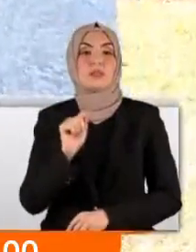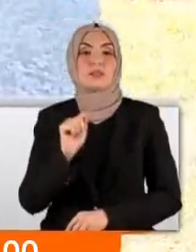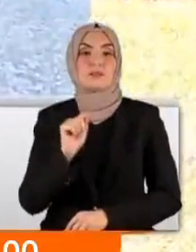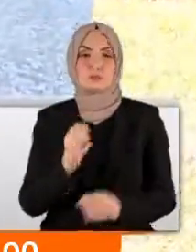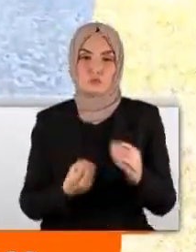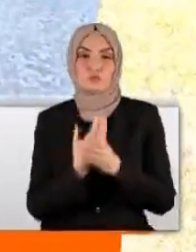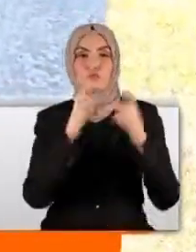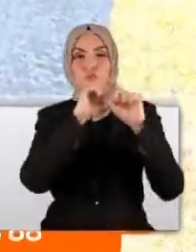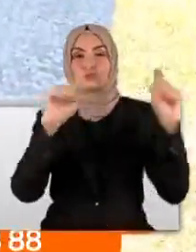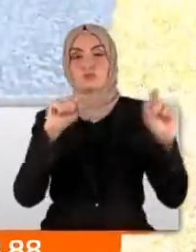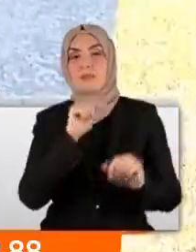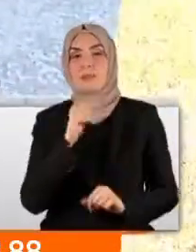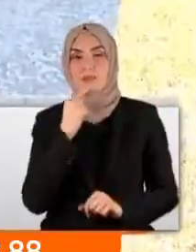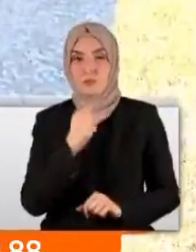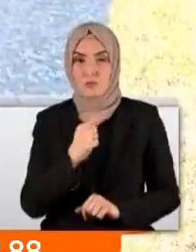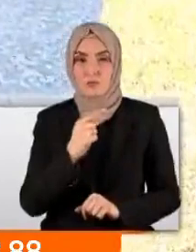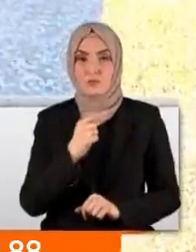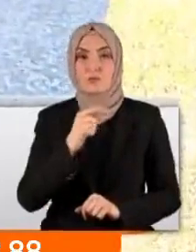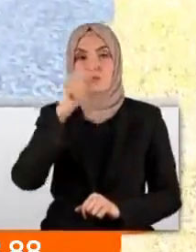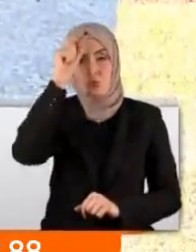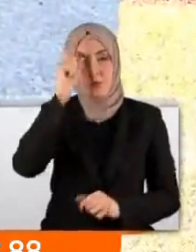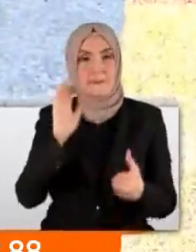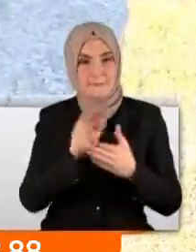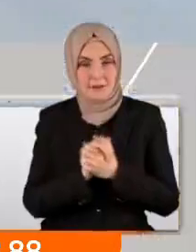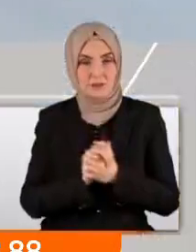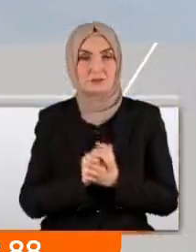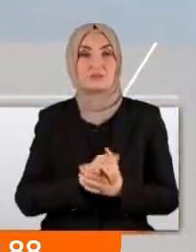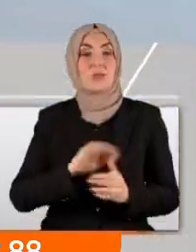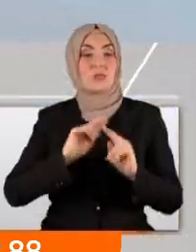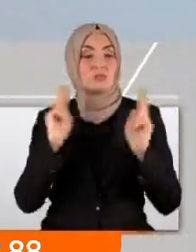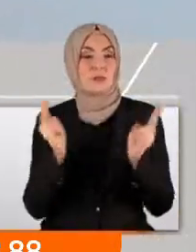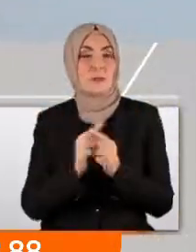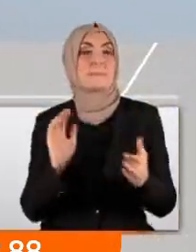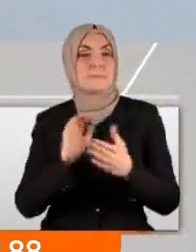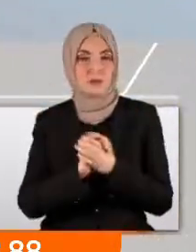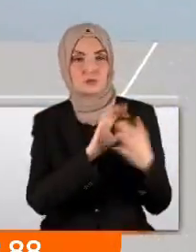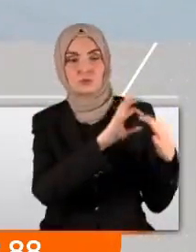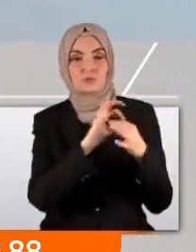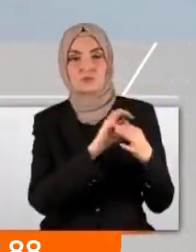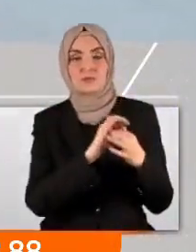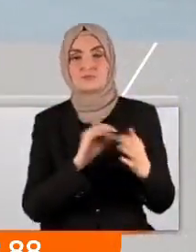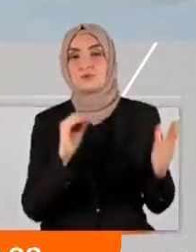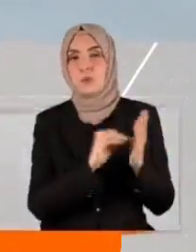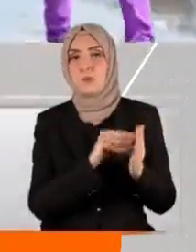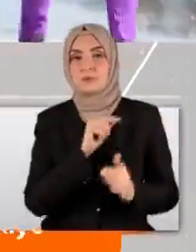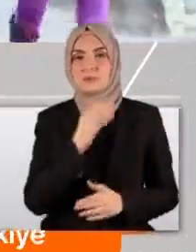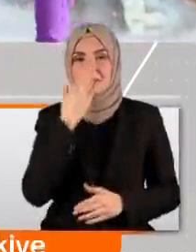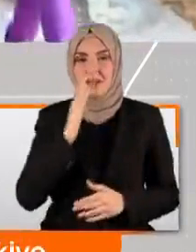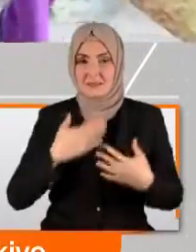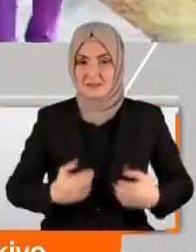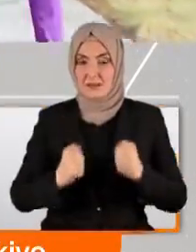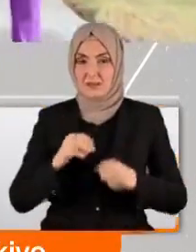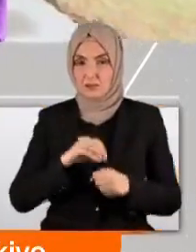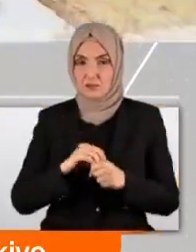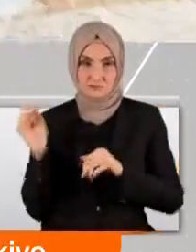sözü "Yurtta sulh, cihanda sulh" de yine buraya işlenmiş. Sadece sağlık için gelmiyor turistler ülkeye elbette.